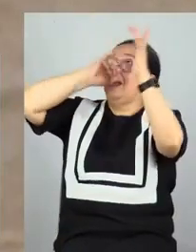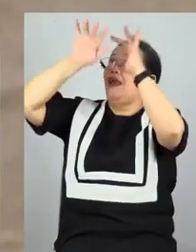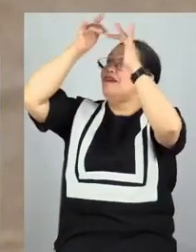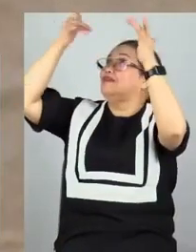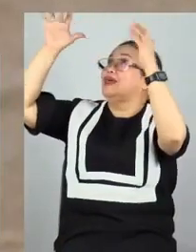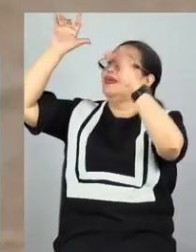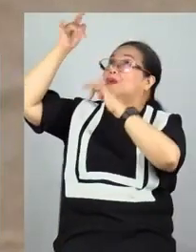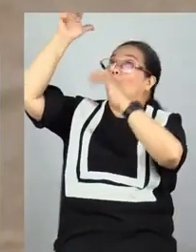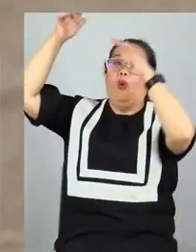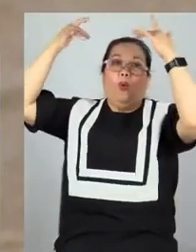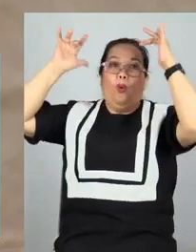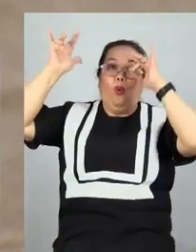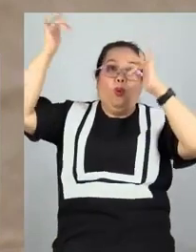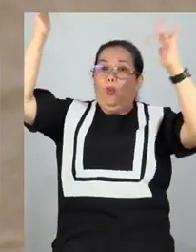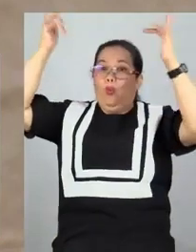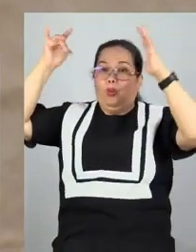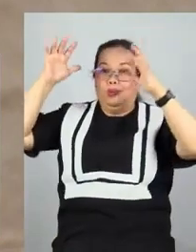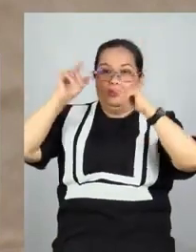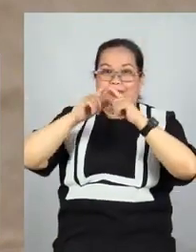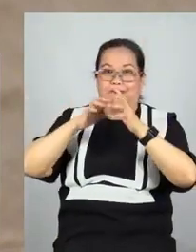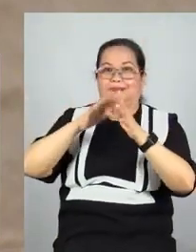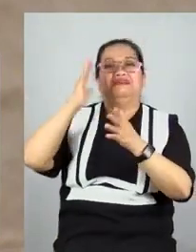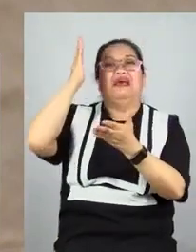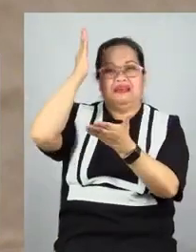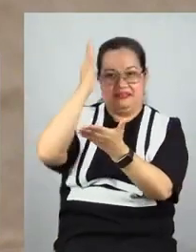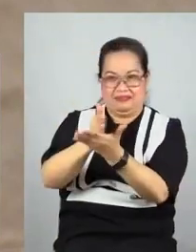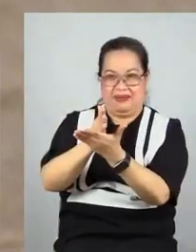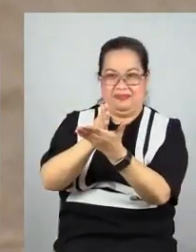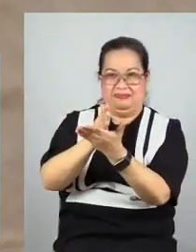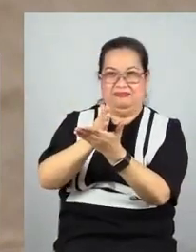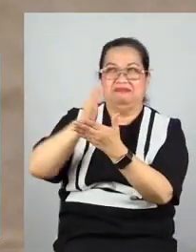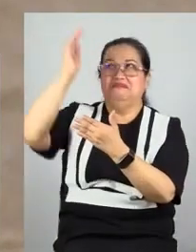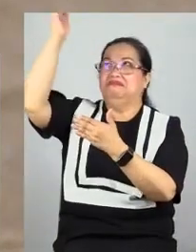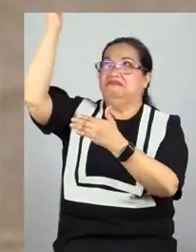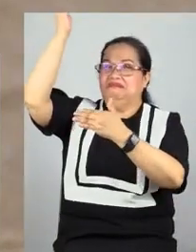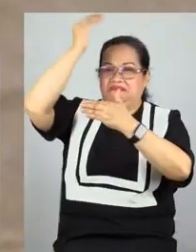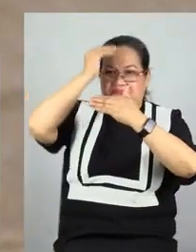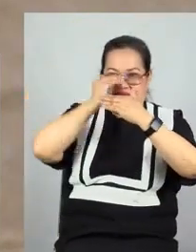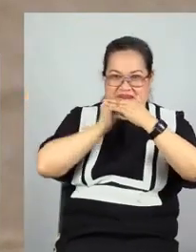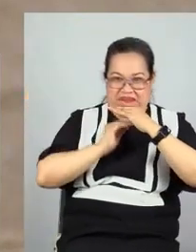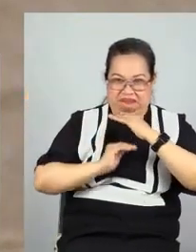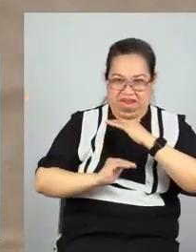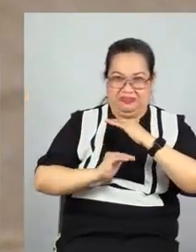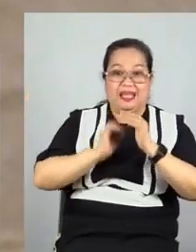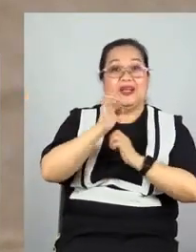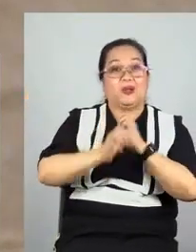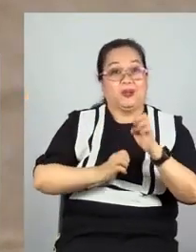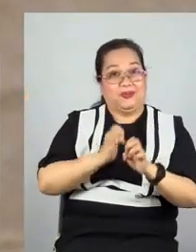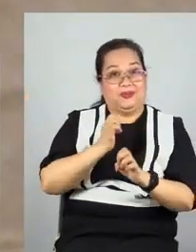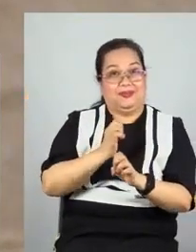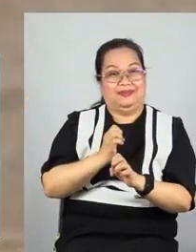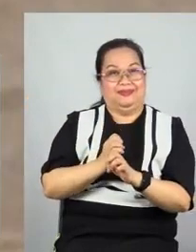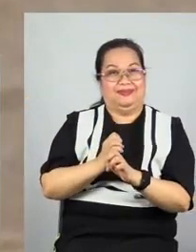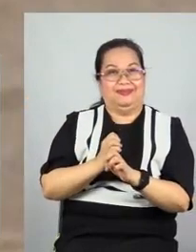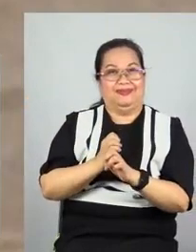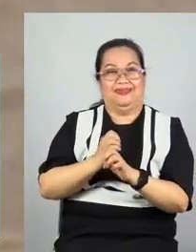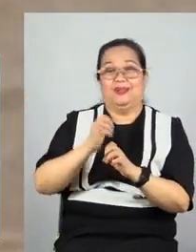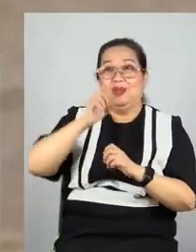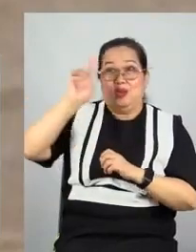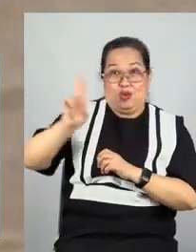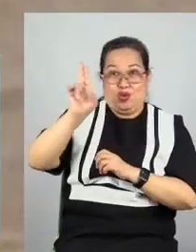kalwalhatian lamang. Sinantabi niya po yun. Yung kanyang karapatan na gamitin ang